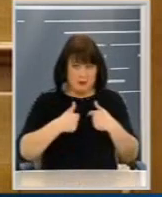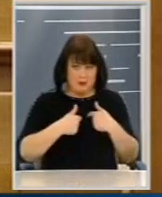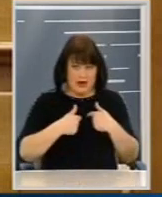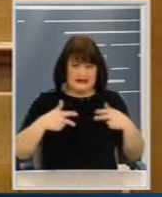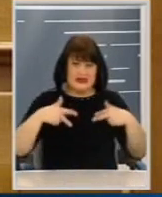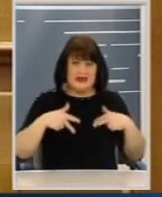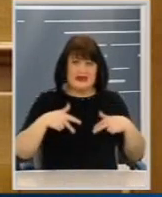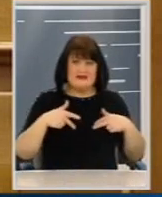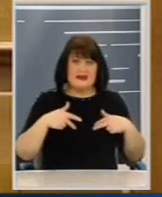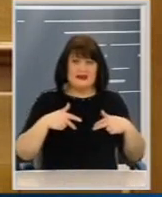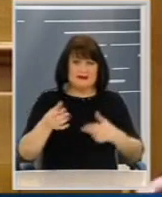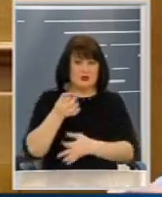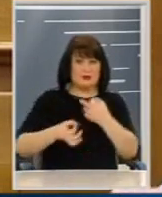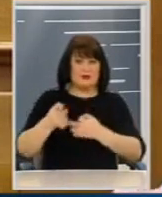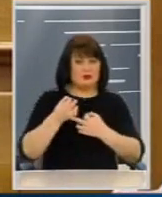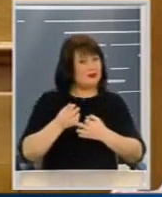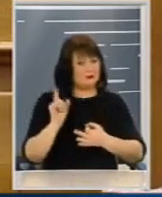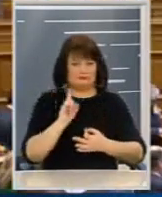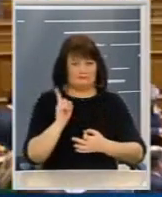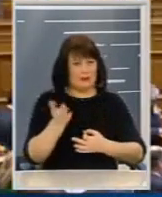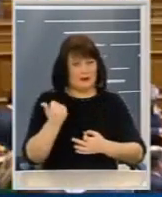στην οποία εσείς υπενήσεστε. Αντιθέτως,